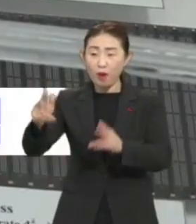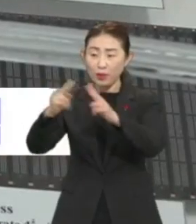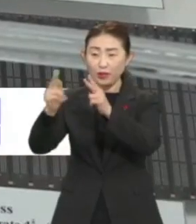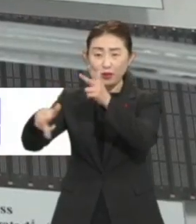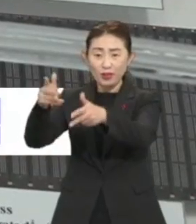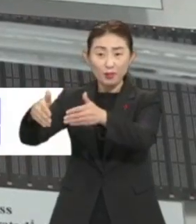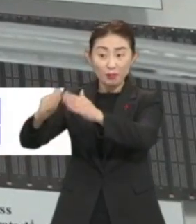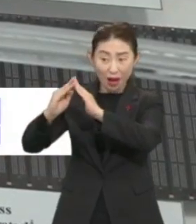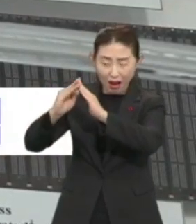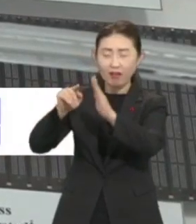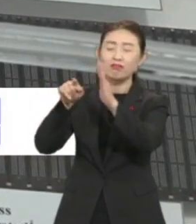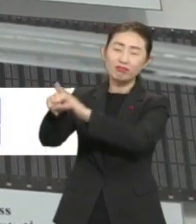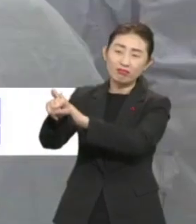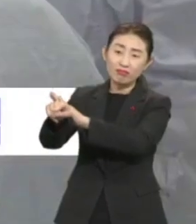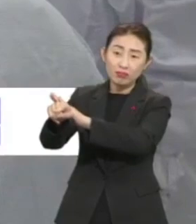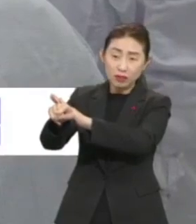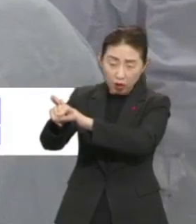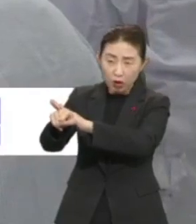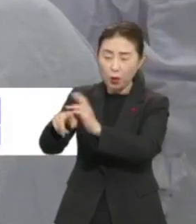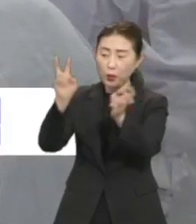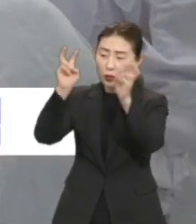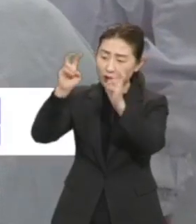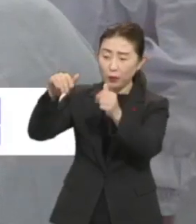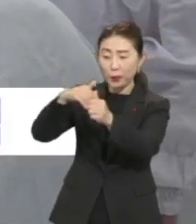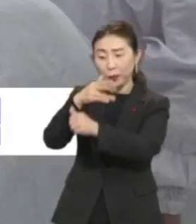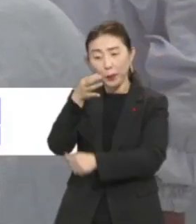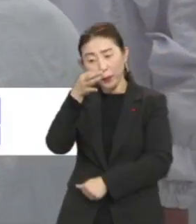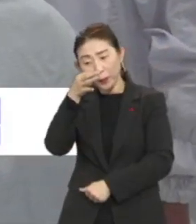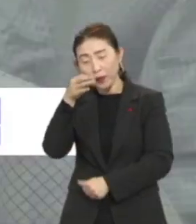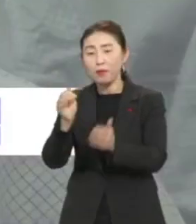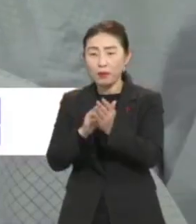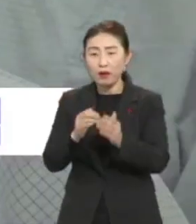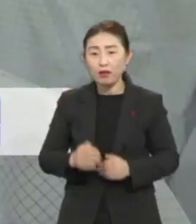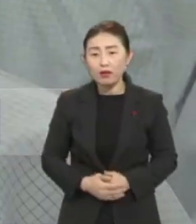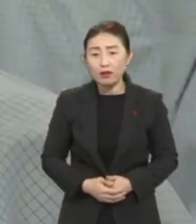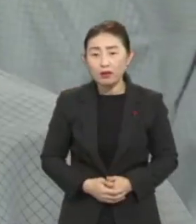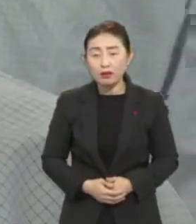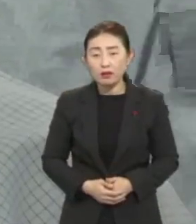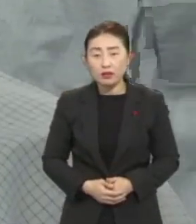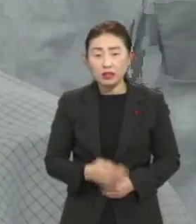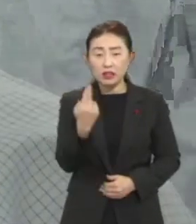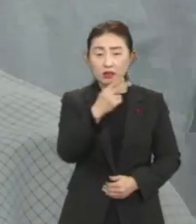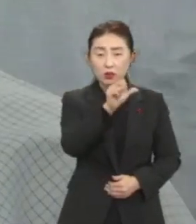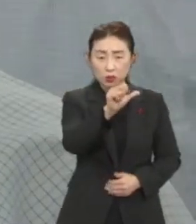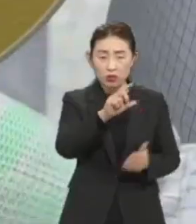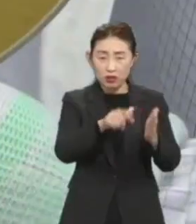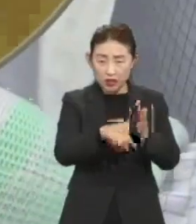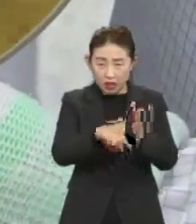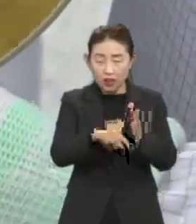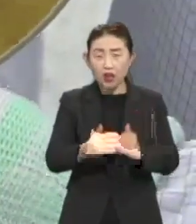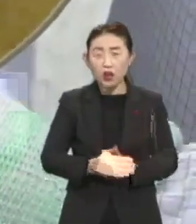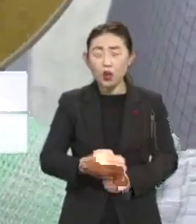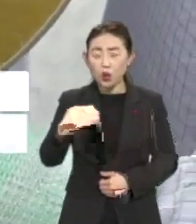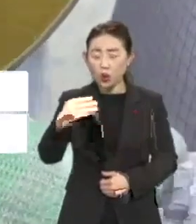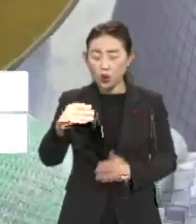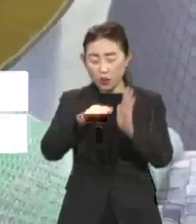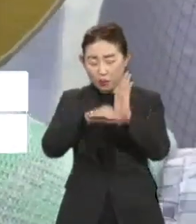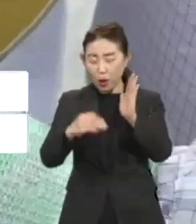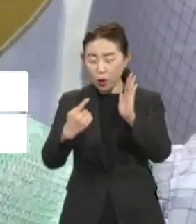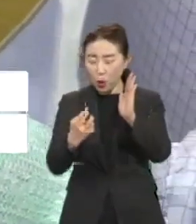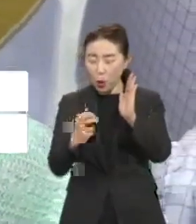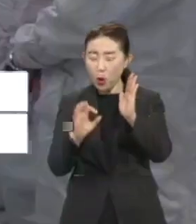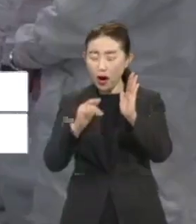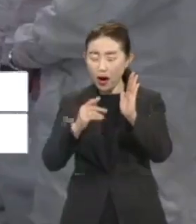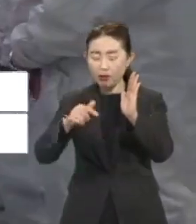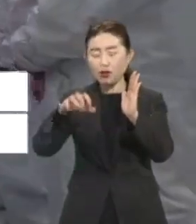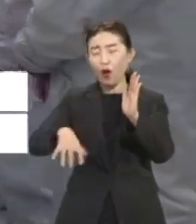중인 사업장을 찾아 현지 기업 환경을 확인했습니다. 충남은 지난 2005년 남북권의 롱안성과 교류 협력을